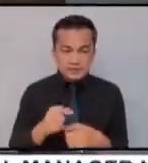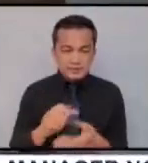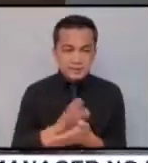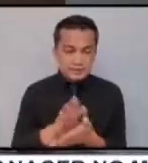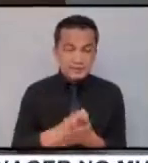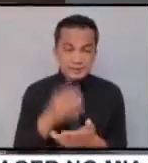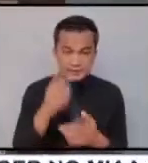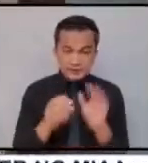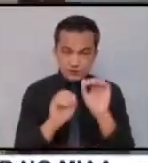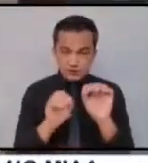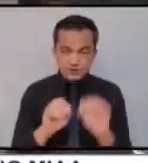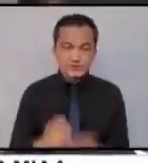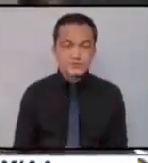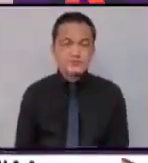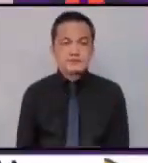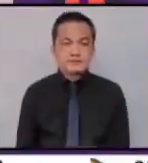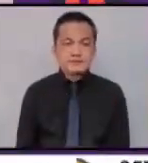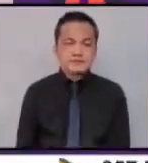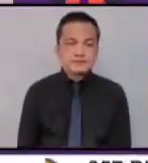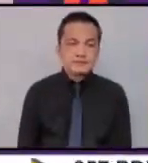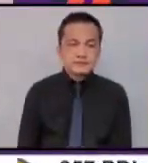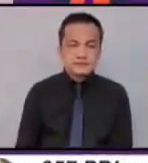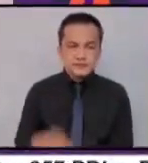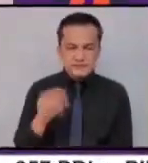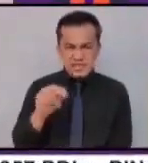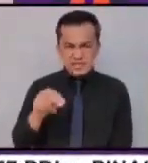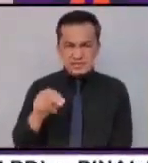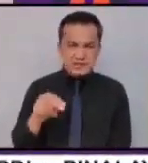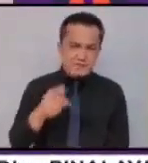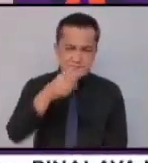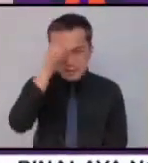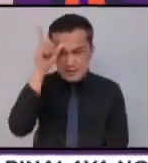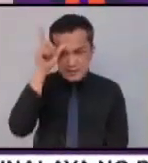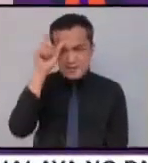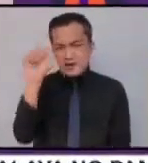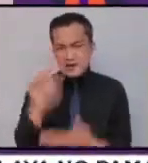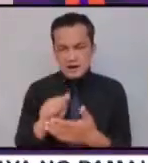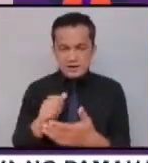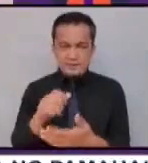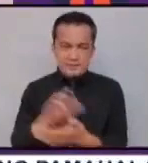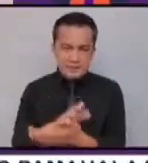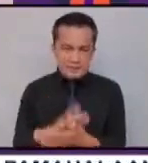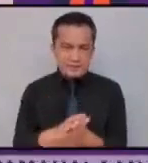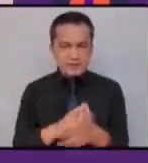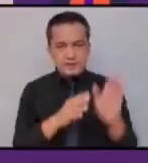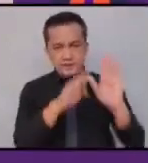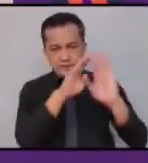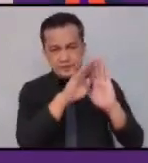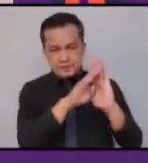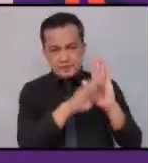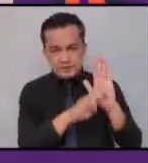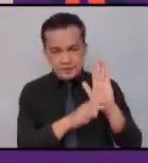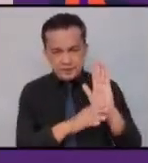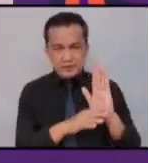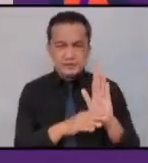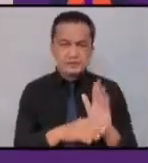ng black art paper, pink craft paper, bond paper,